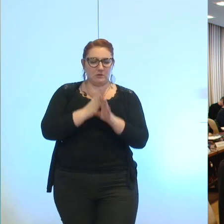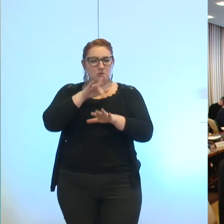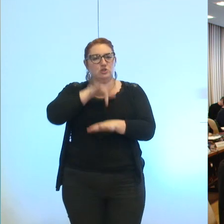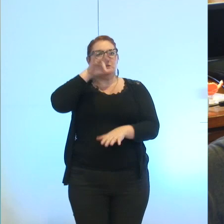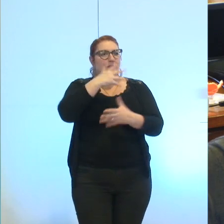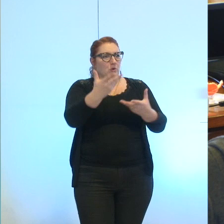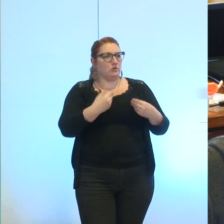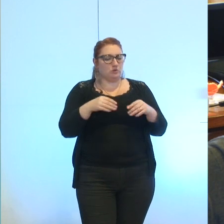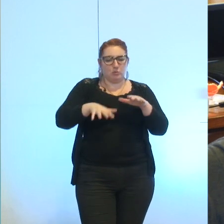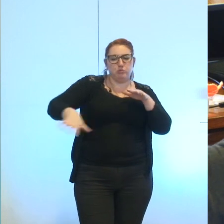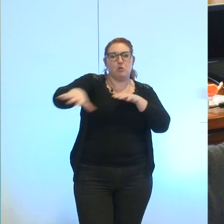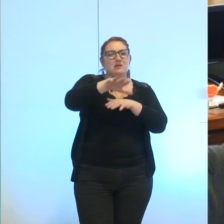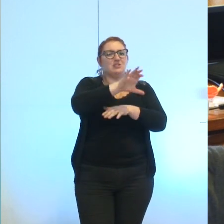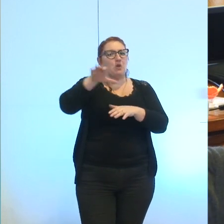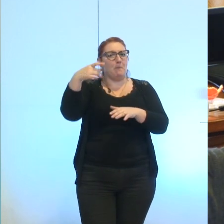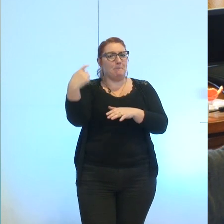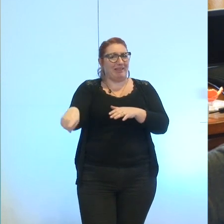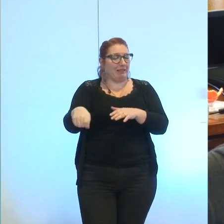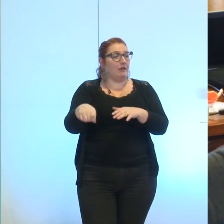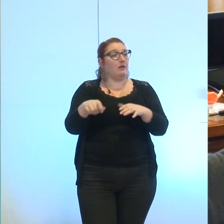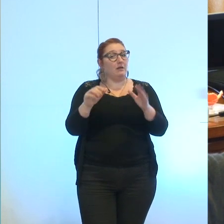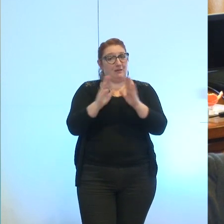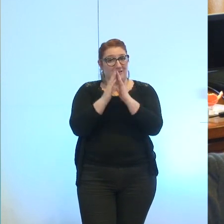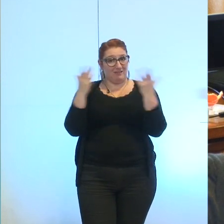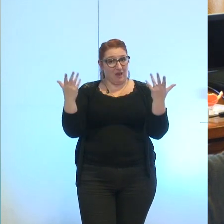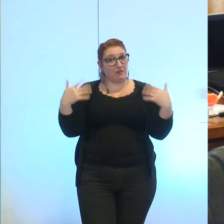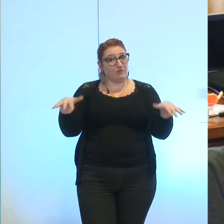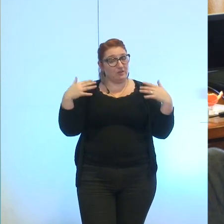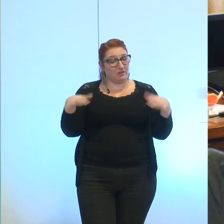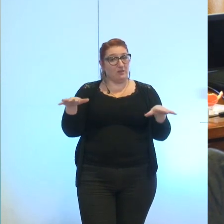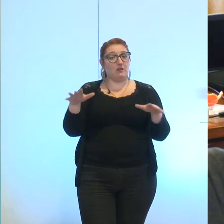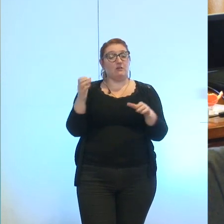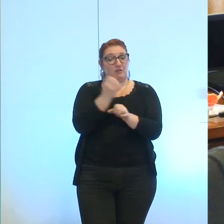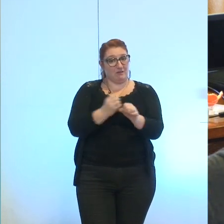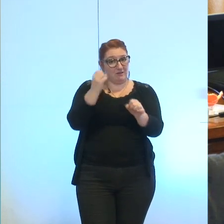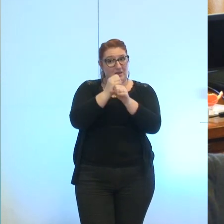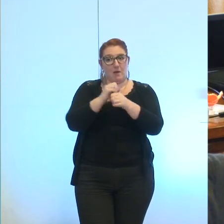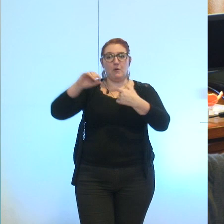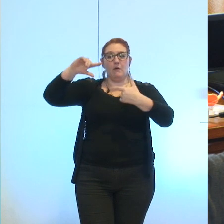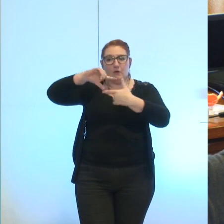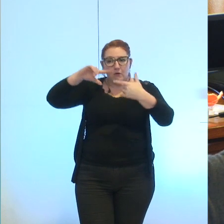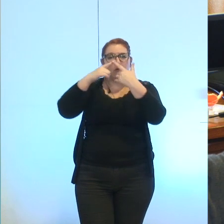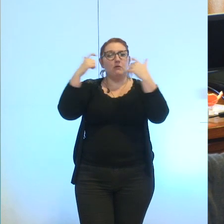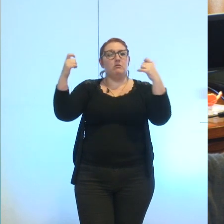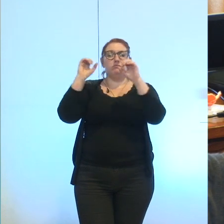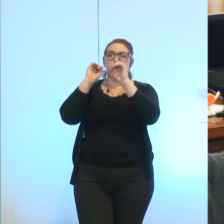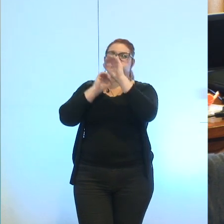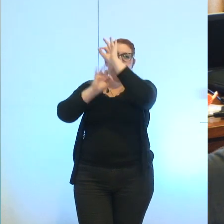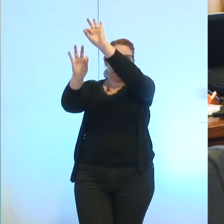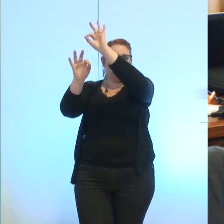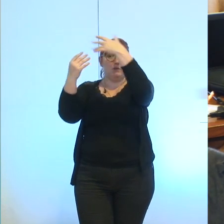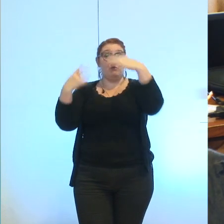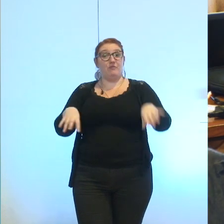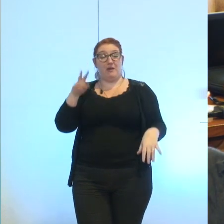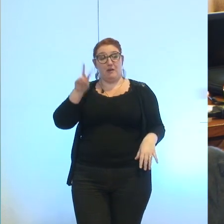périmètre des 100 m cette carte nous l'avons produite nous l'avons transmise aux opérateurs que nous avons rencontré à plusieurs reprises effectivement elle est extrêmement contraignante pour eux